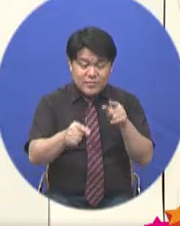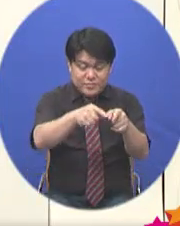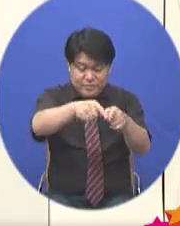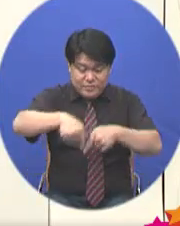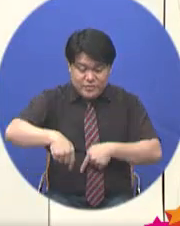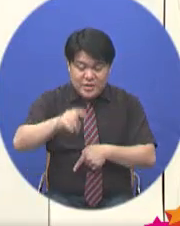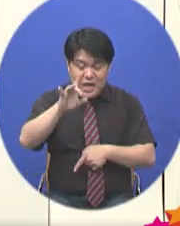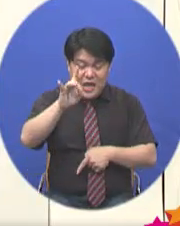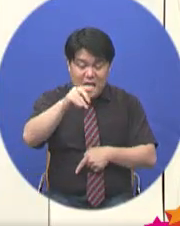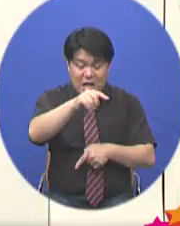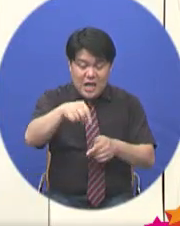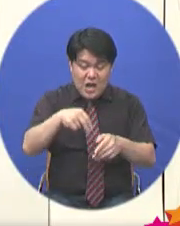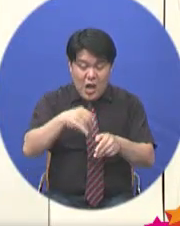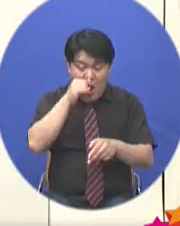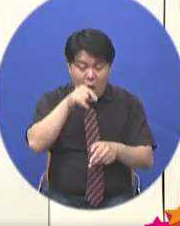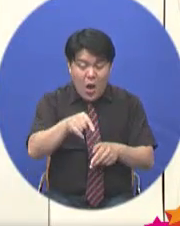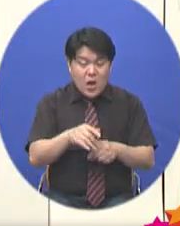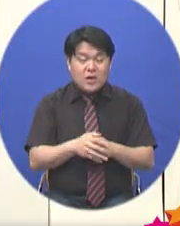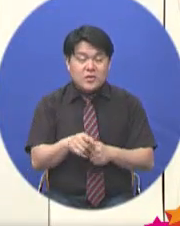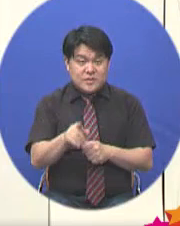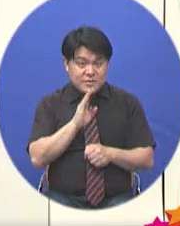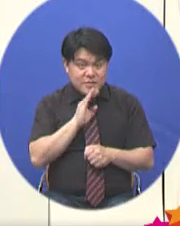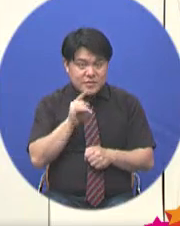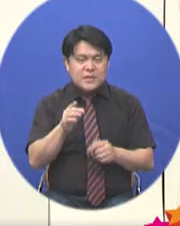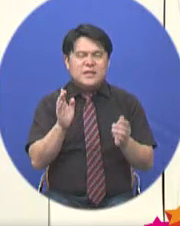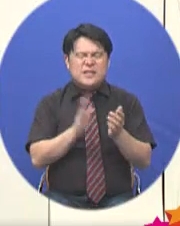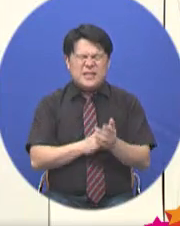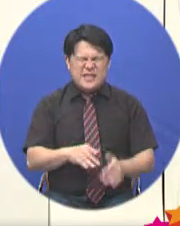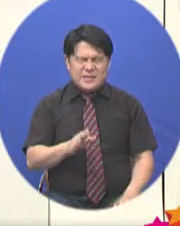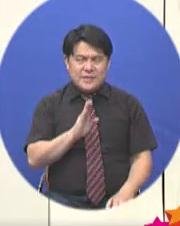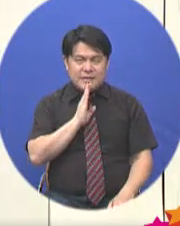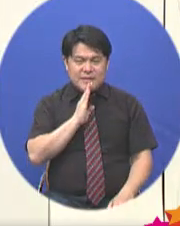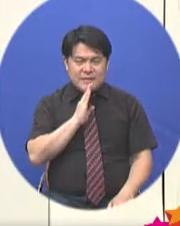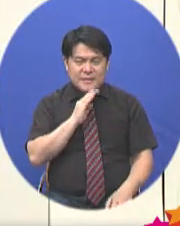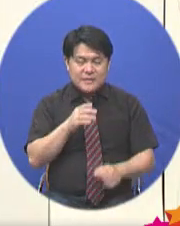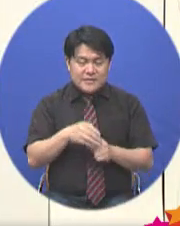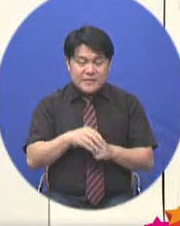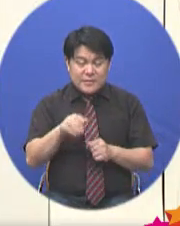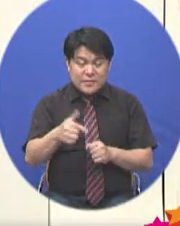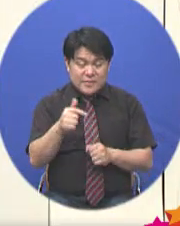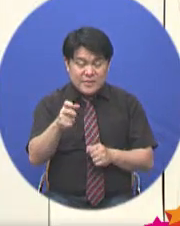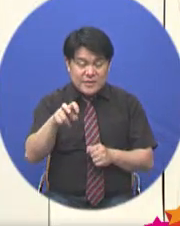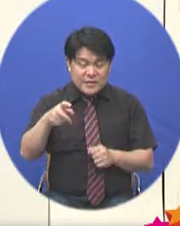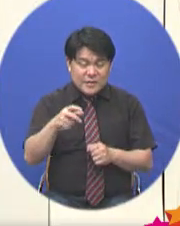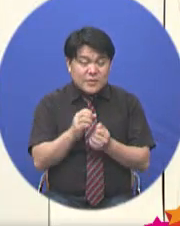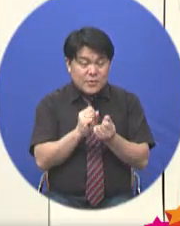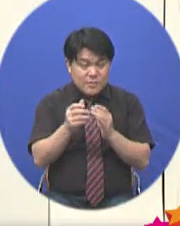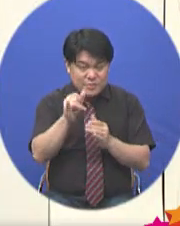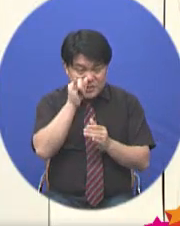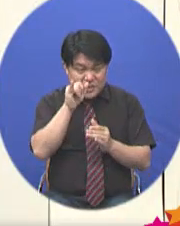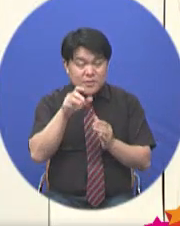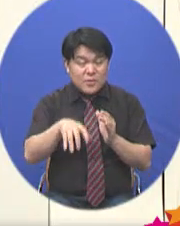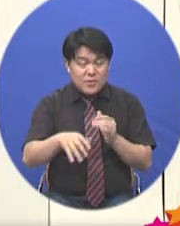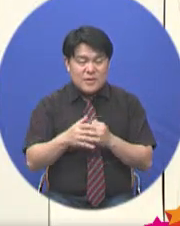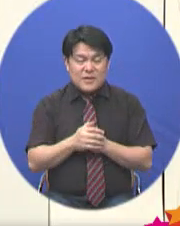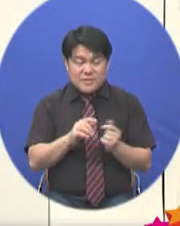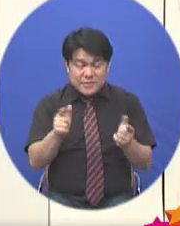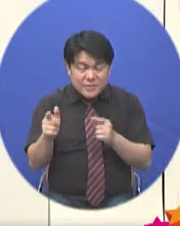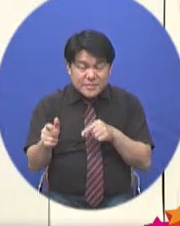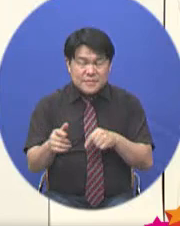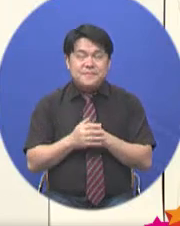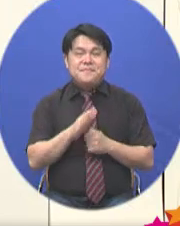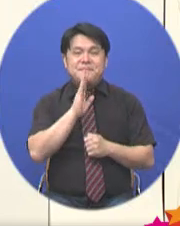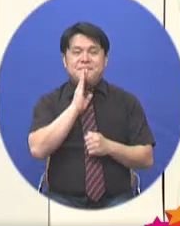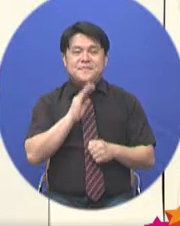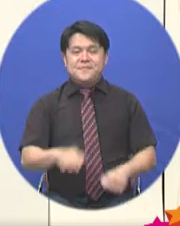찔레꽃 무슨 노래? 외나무 다리 같은 거. 아, 복사꽃 능금꽃이 예, 피는 예, 내 고향. 최무룡님의 노래요. 맞아요, 맞아요.